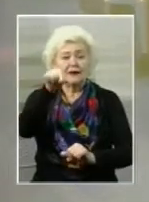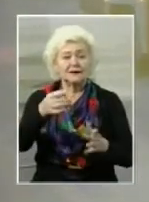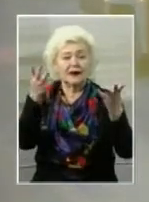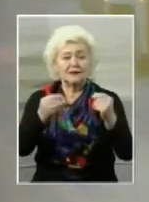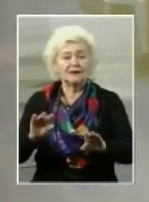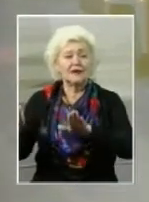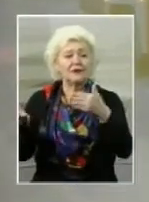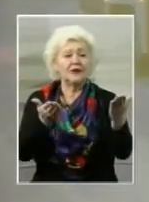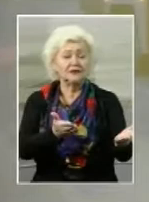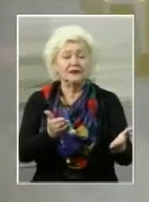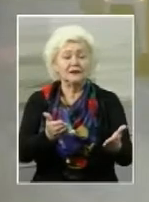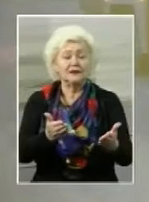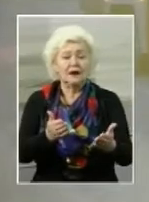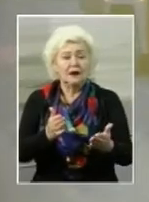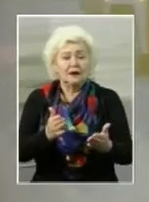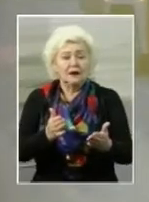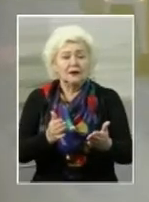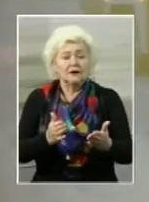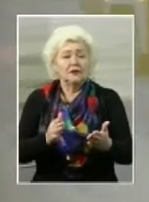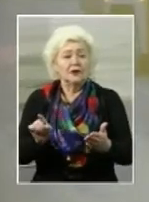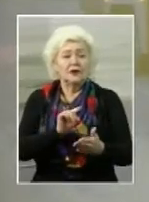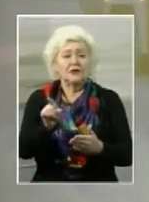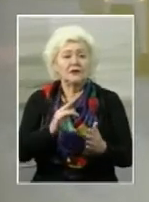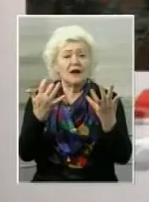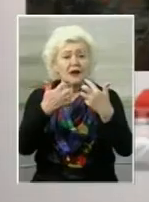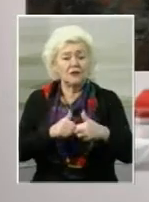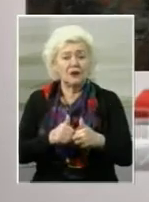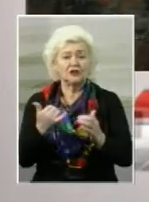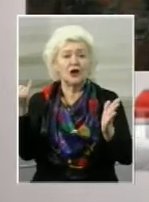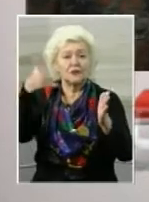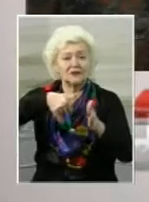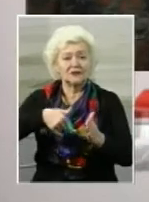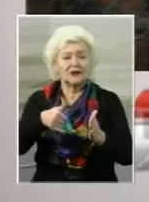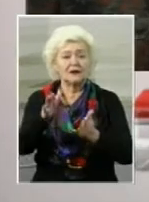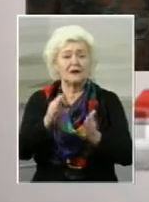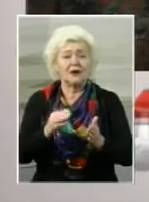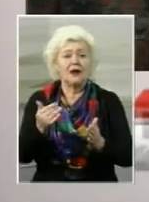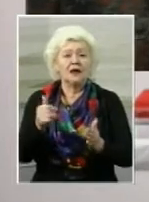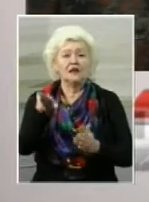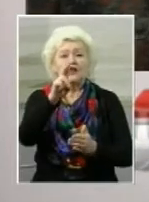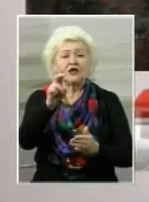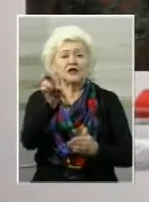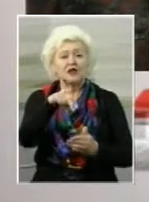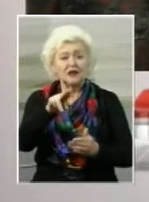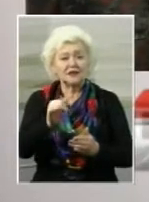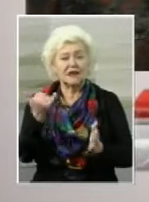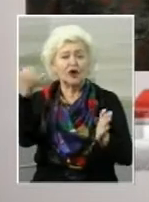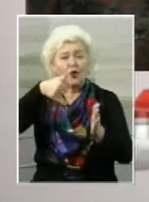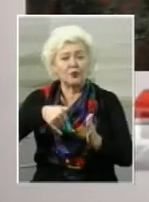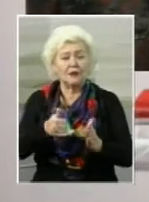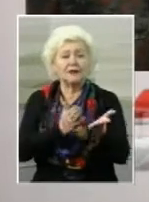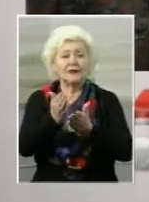щодо виділення палива і бензину, і дизельного палива на